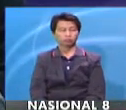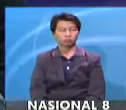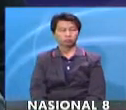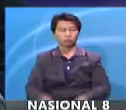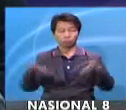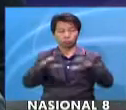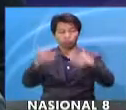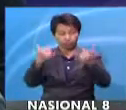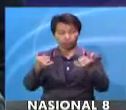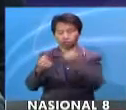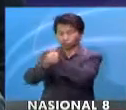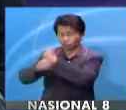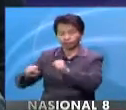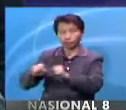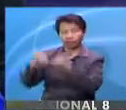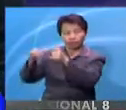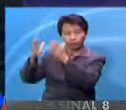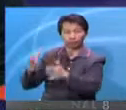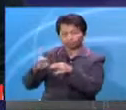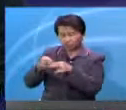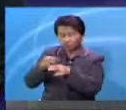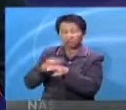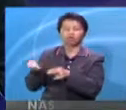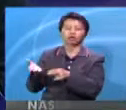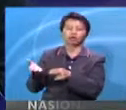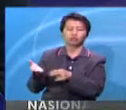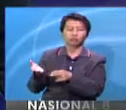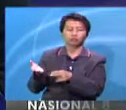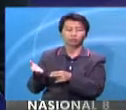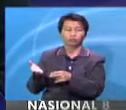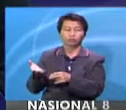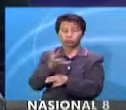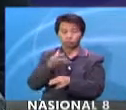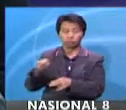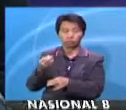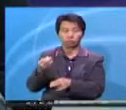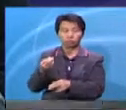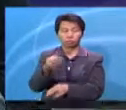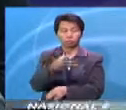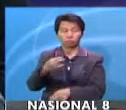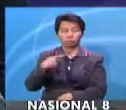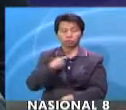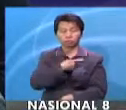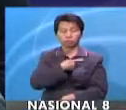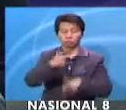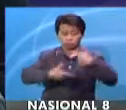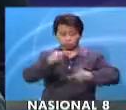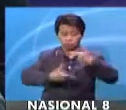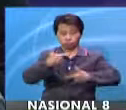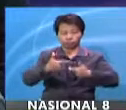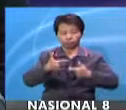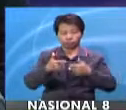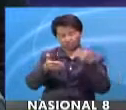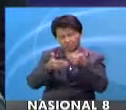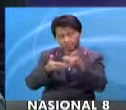Sebab masa ini persiapan mereka terlampau singkat sangat dan juga kita punya league pun too compact. So